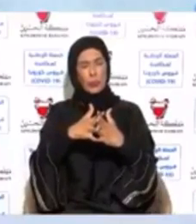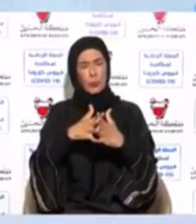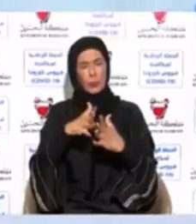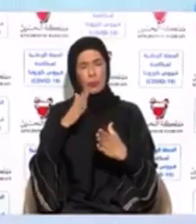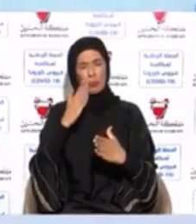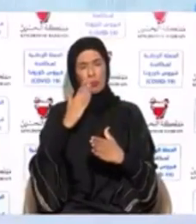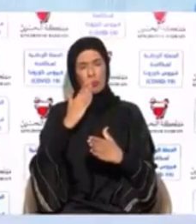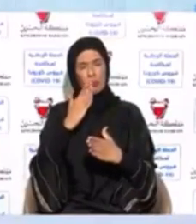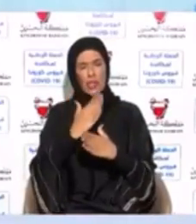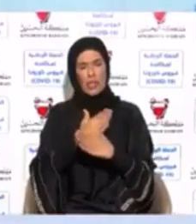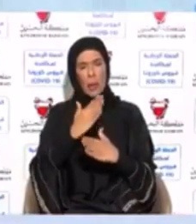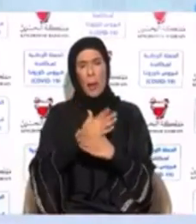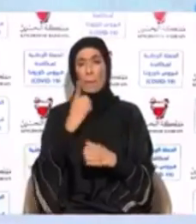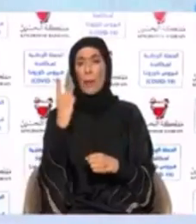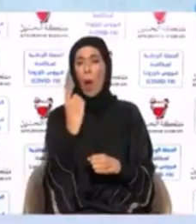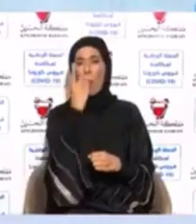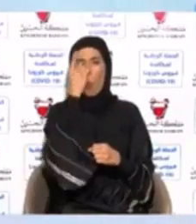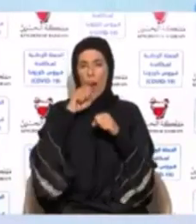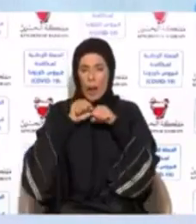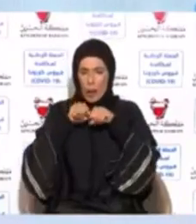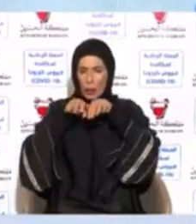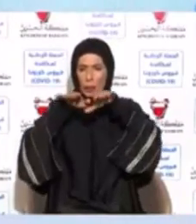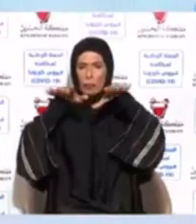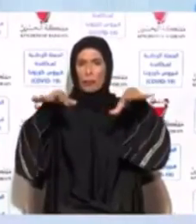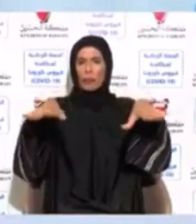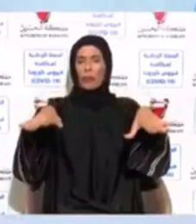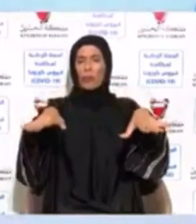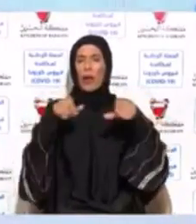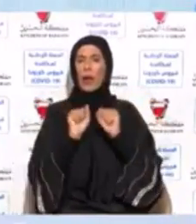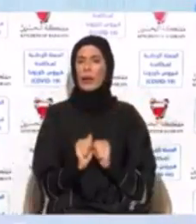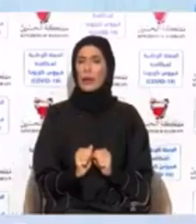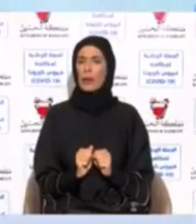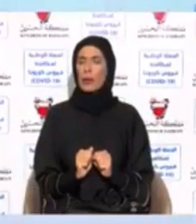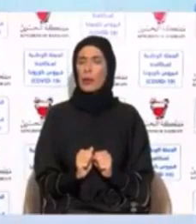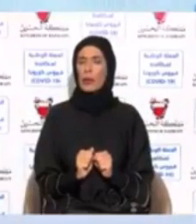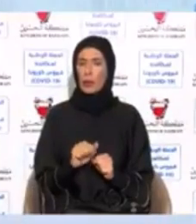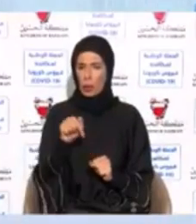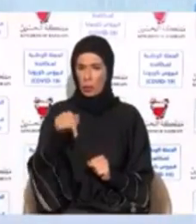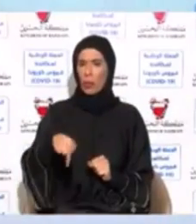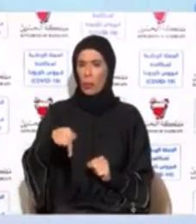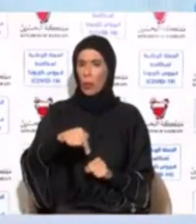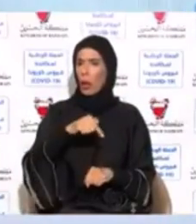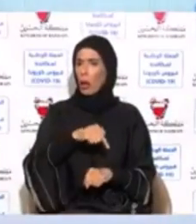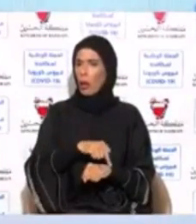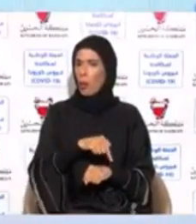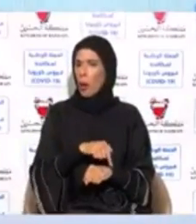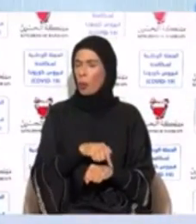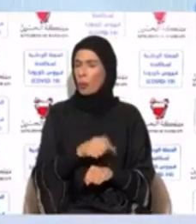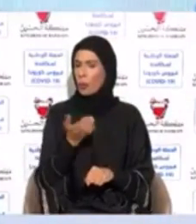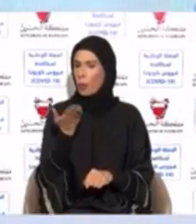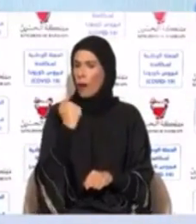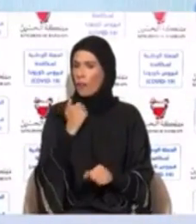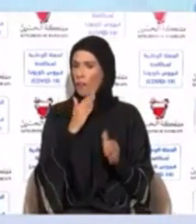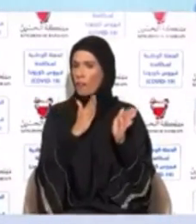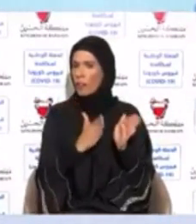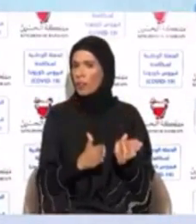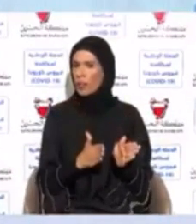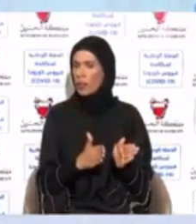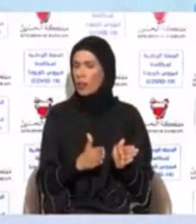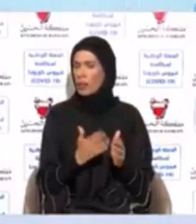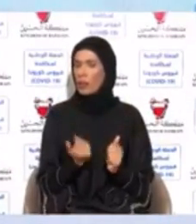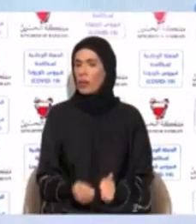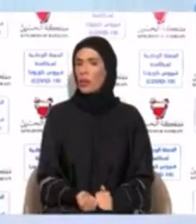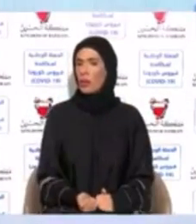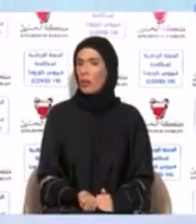عوامل تفشي الوباء كما ذكر زميلي الدكتور وليد المانع؟ هل هو الآن الوقت التراخي والاختلاف وتشتيت